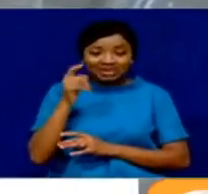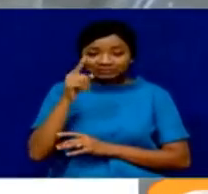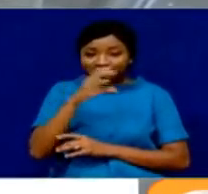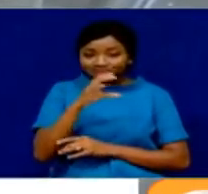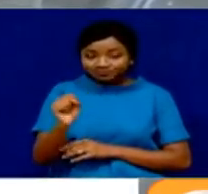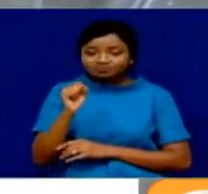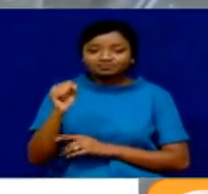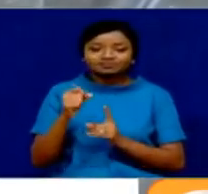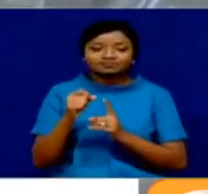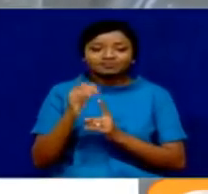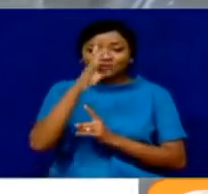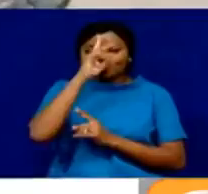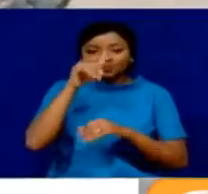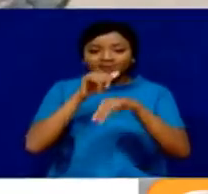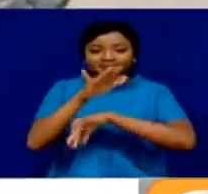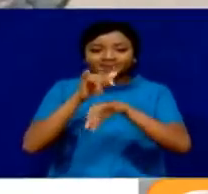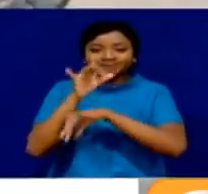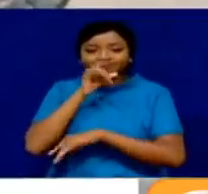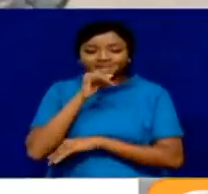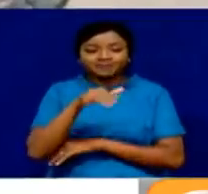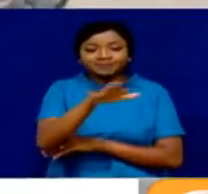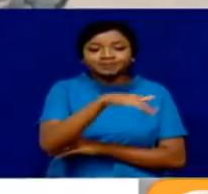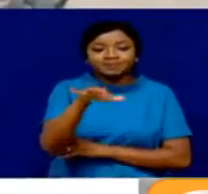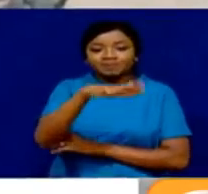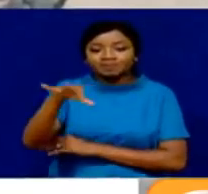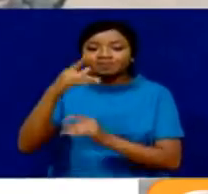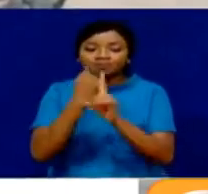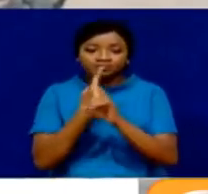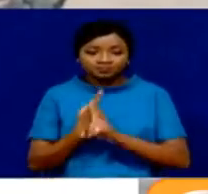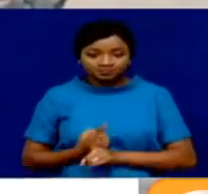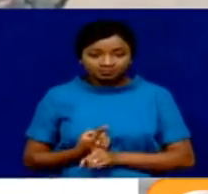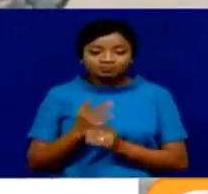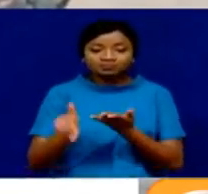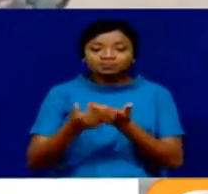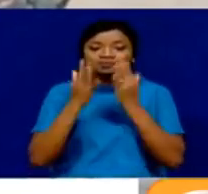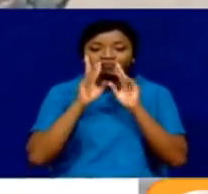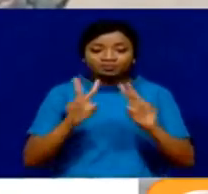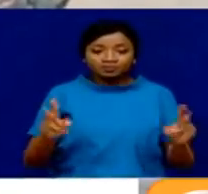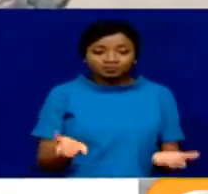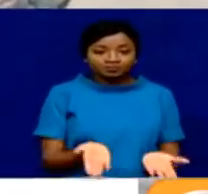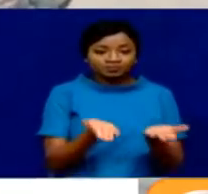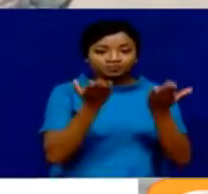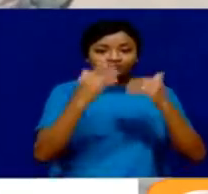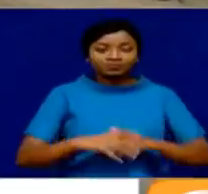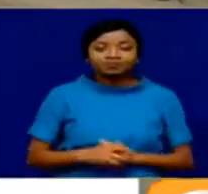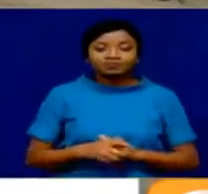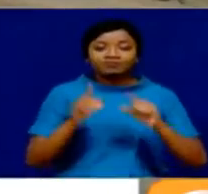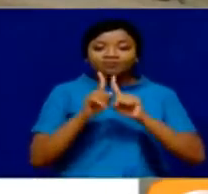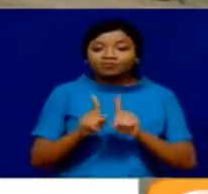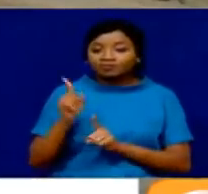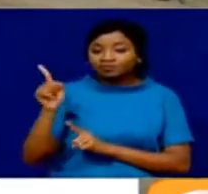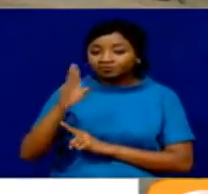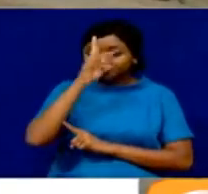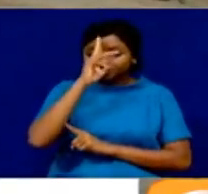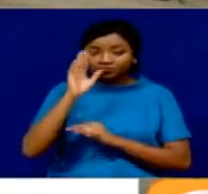katika eneo zima la Baringo Kusini, Pokot Magharibi, Turkana na maeneo kadhaa katika kaunti ya Laikipia. Maafisa hao